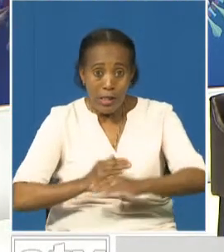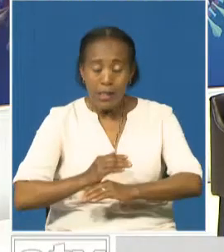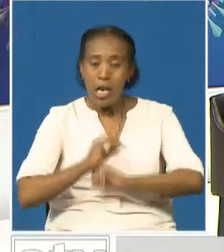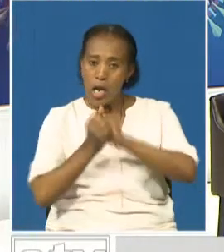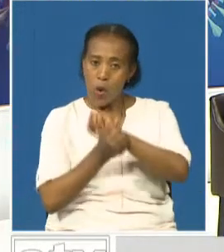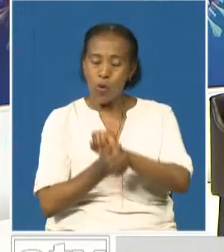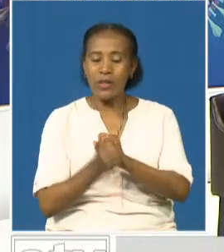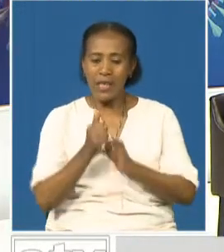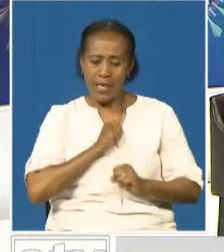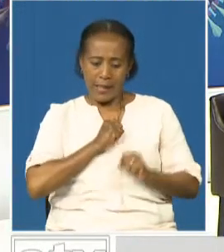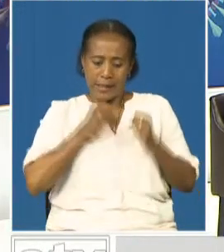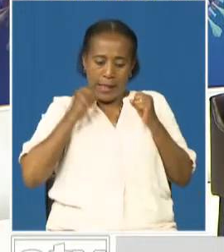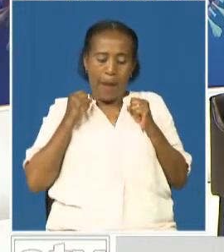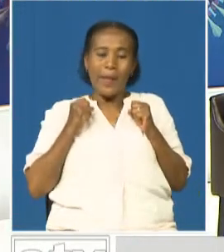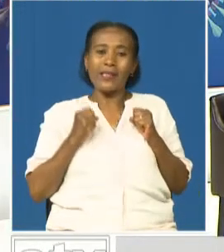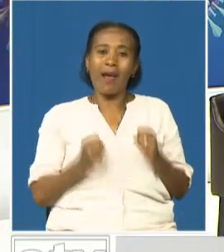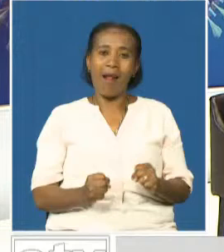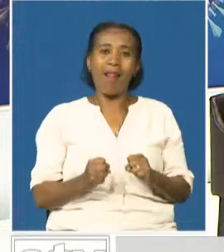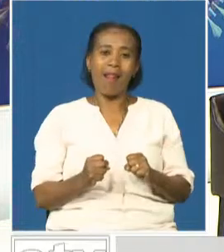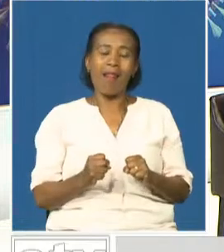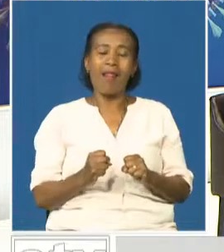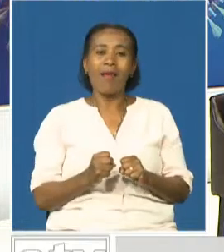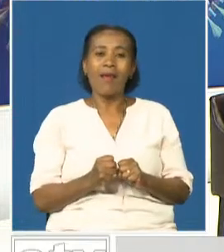እውቅና ያለመስጠት ራስን የመቻል